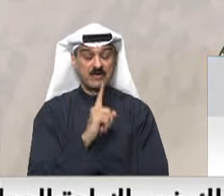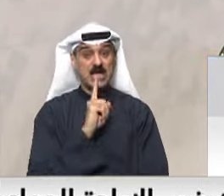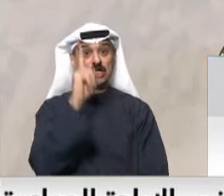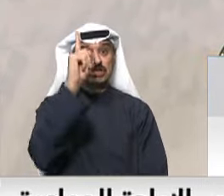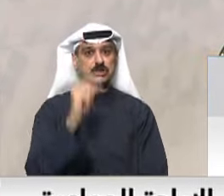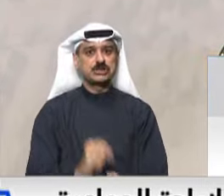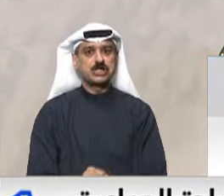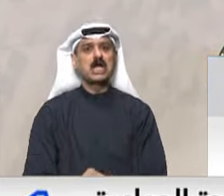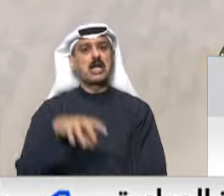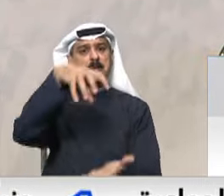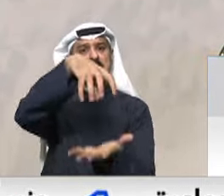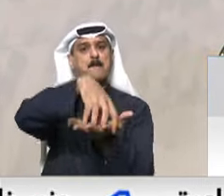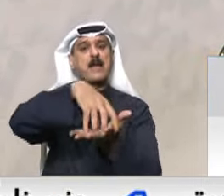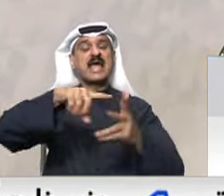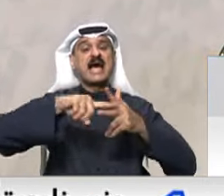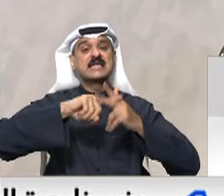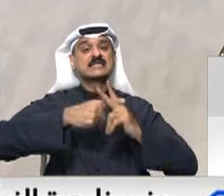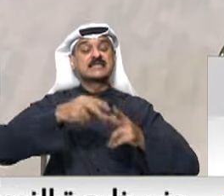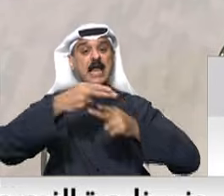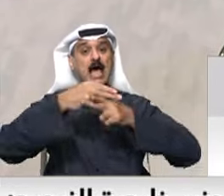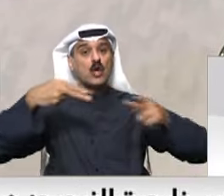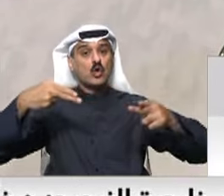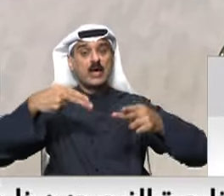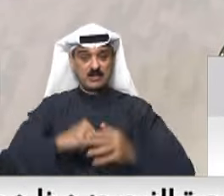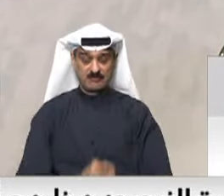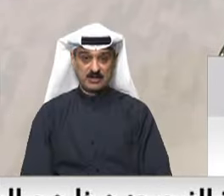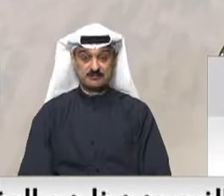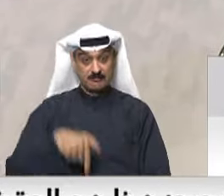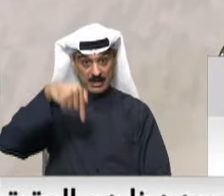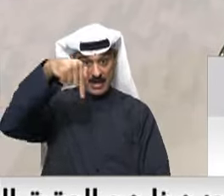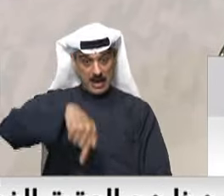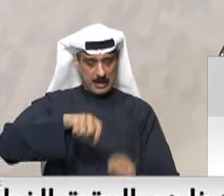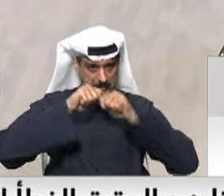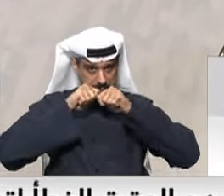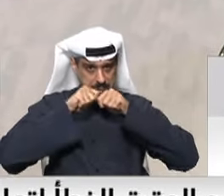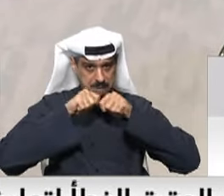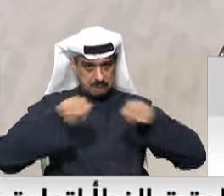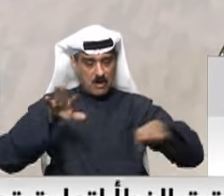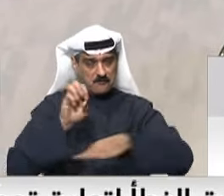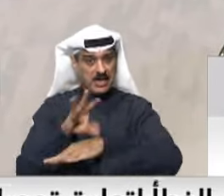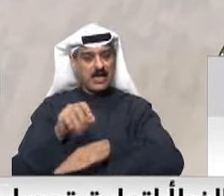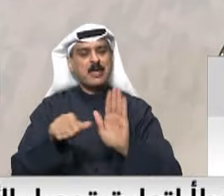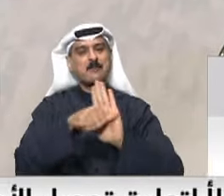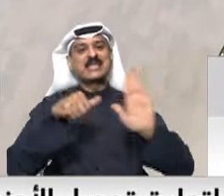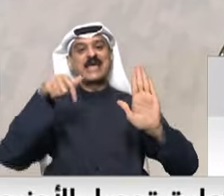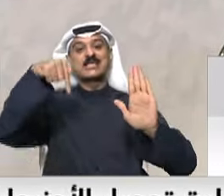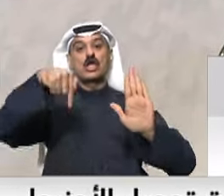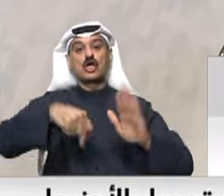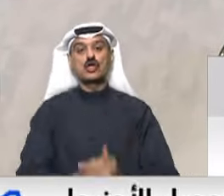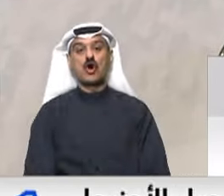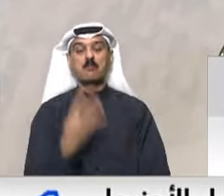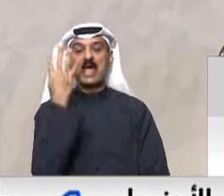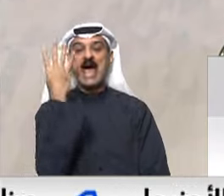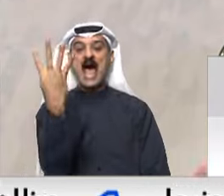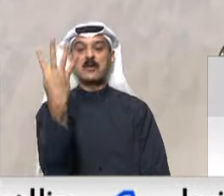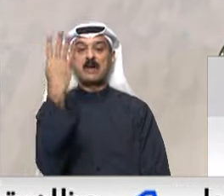للمصانع الكويتية موجود، لكن حاليا خصصنا هذه الحملة اللي تبدأ من اليوم تاريخ 4 فبراير